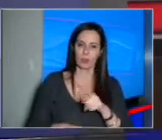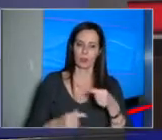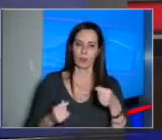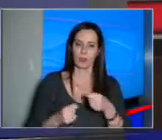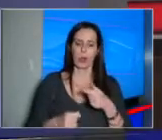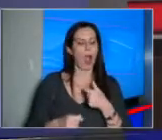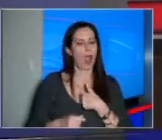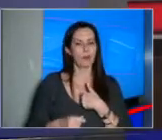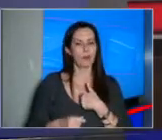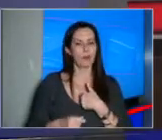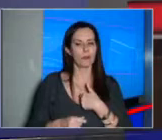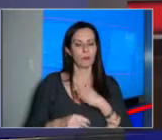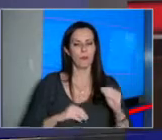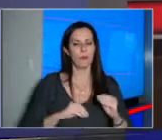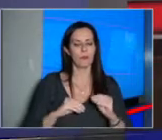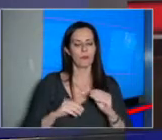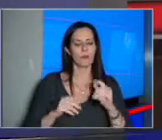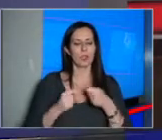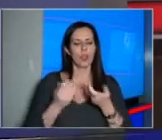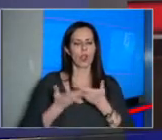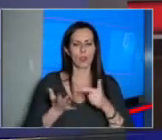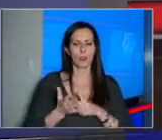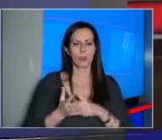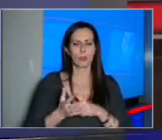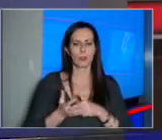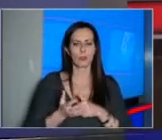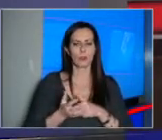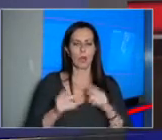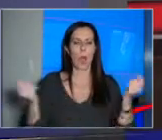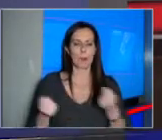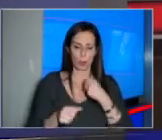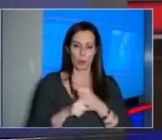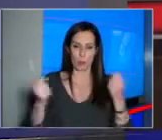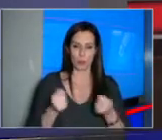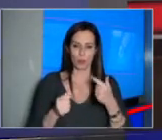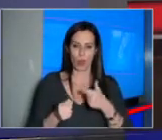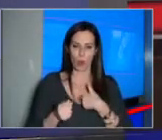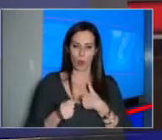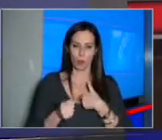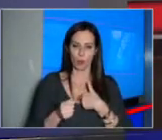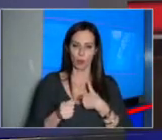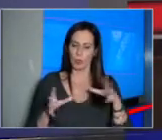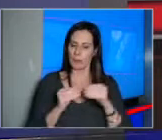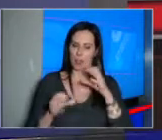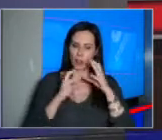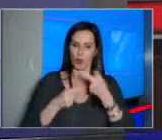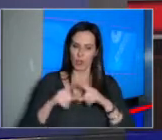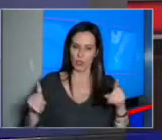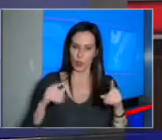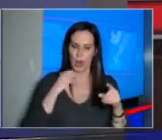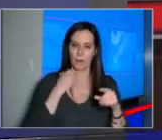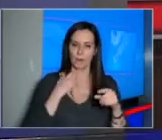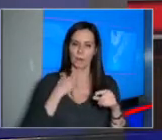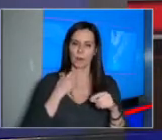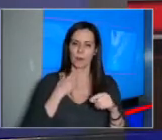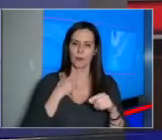פיקים, אנחנו מעבירים מדעים אודות השירות הזה באמצעות הפרסום שאנחנו דוחפים באמצעי התקשורת השונים,